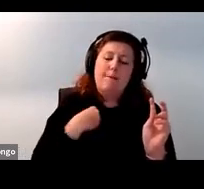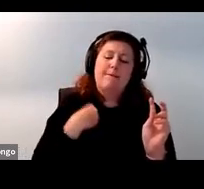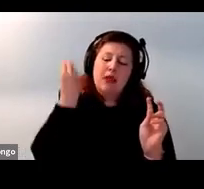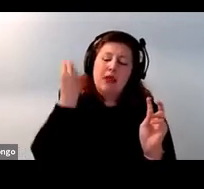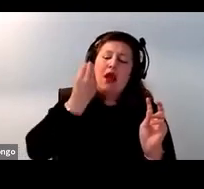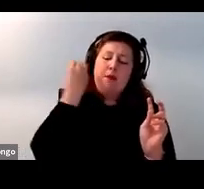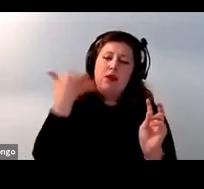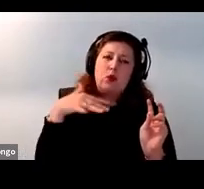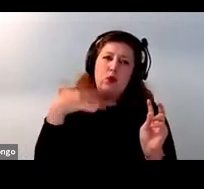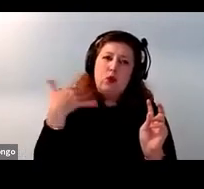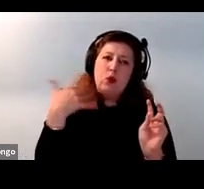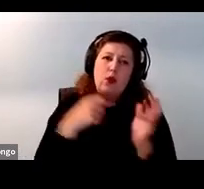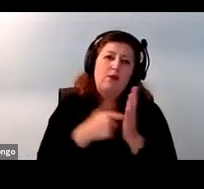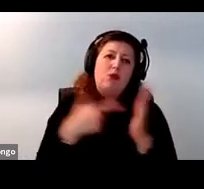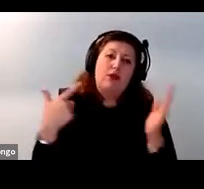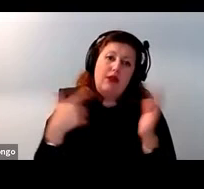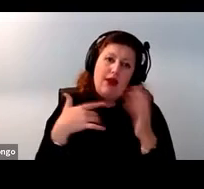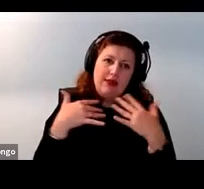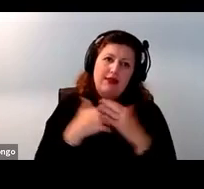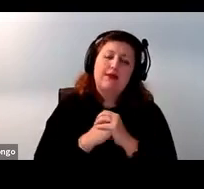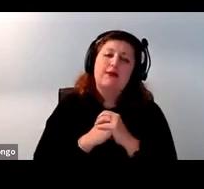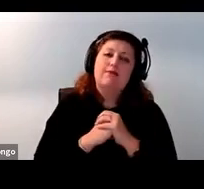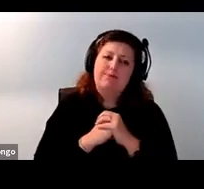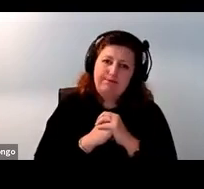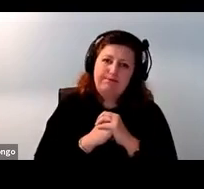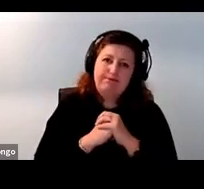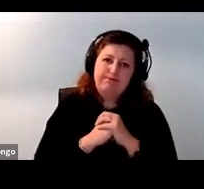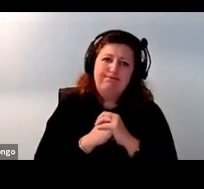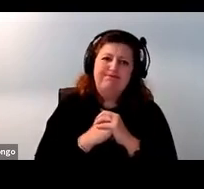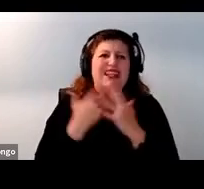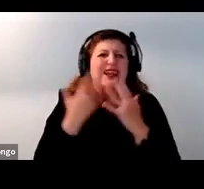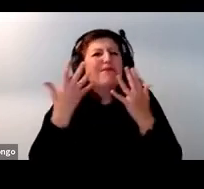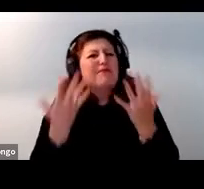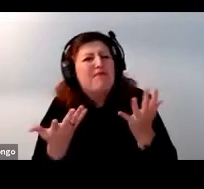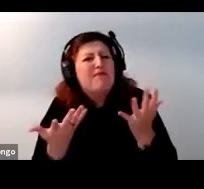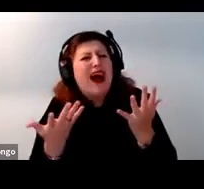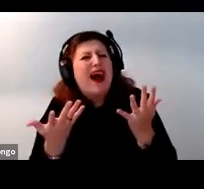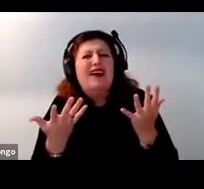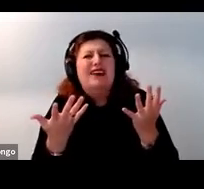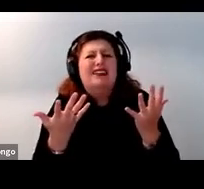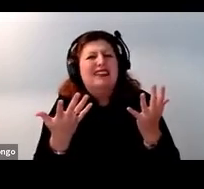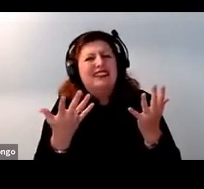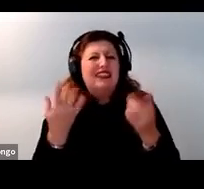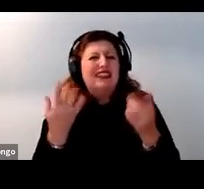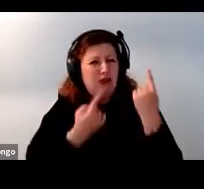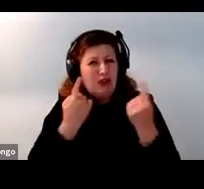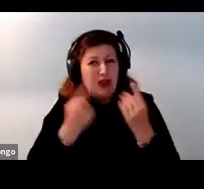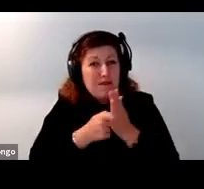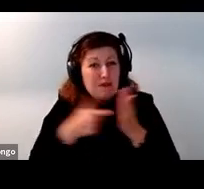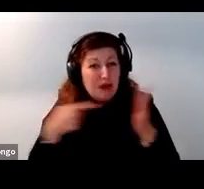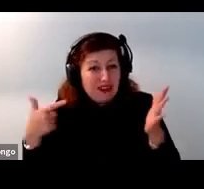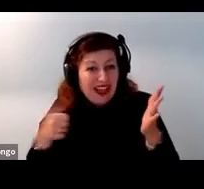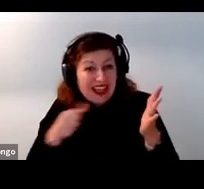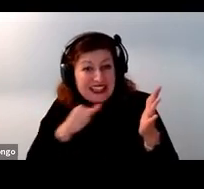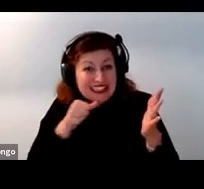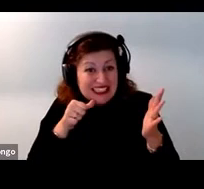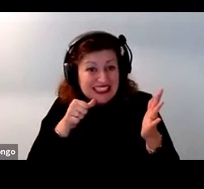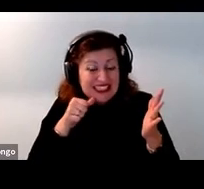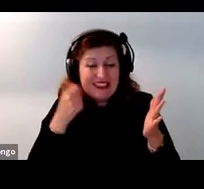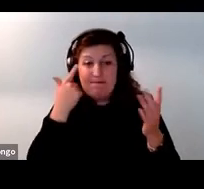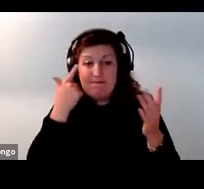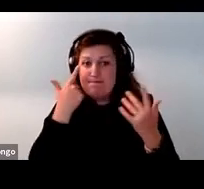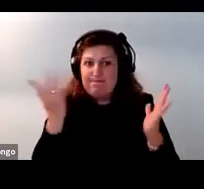interessa particolarmente, però mi rendo conto che, cioè, è difficile capire la priorità. Paola, sicuramente magari l'aspetto più giustamente